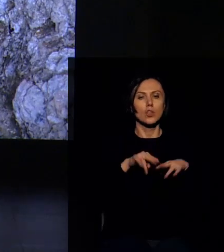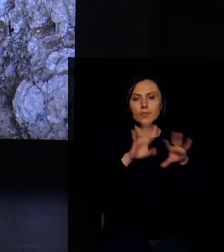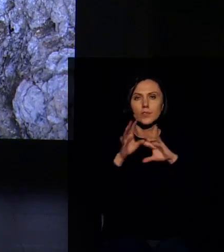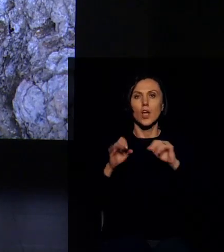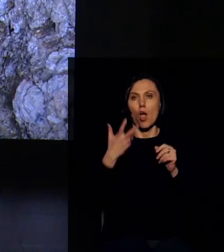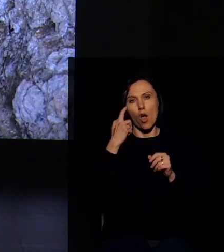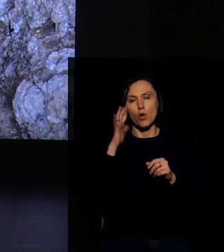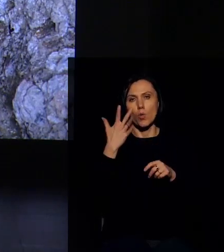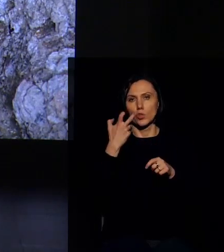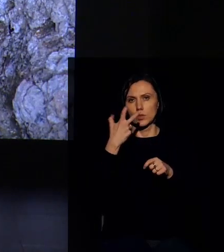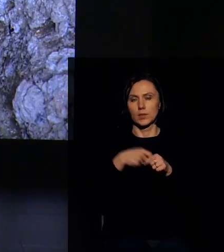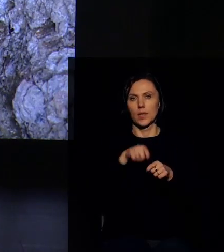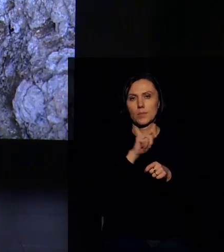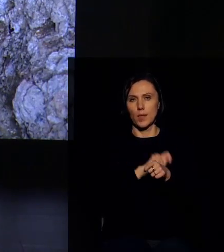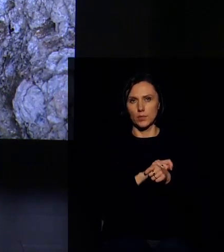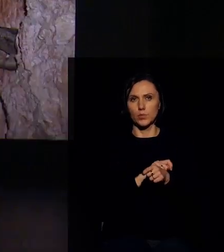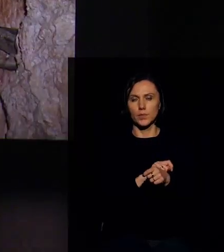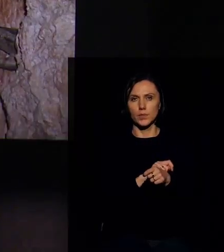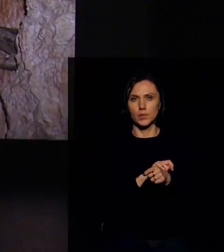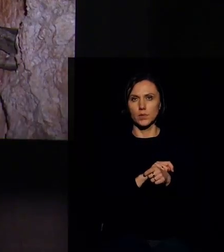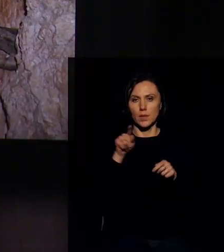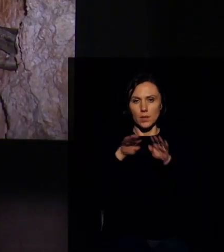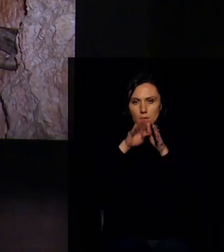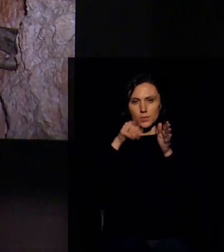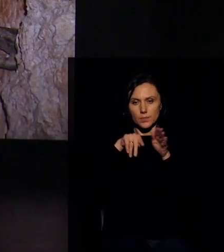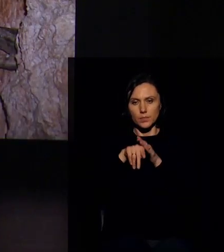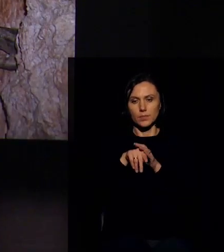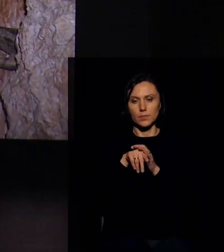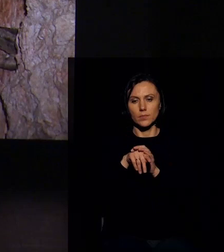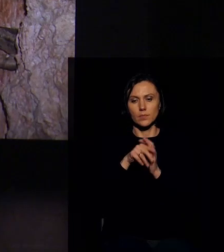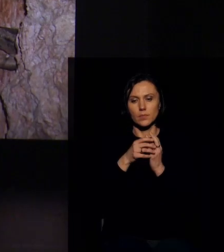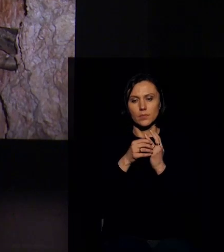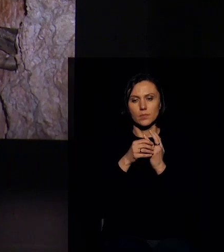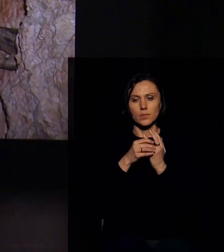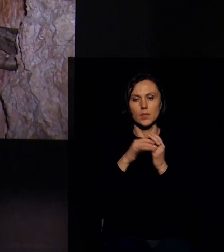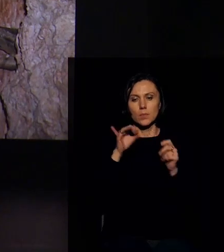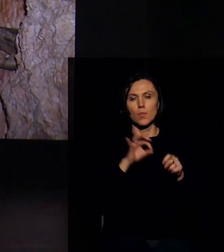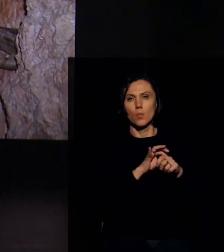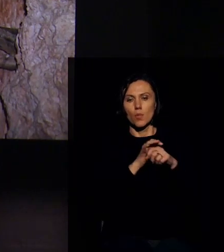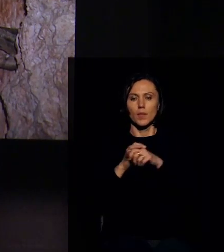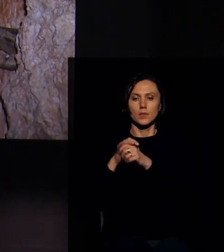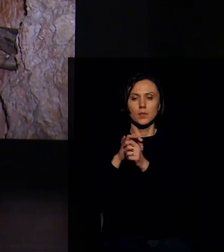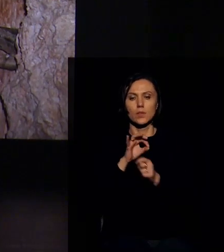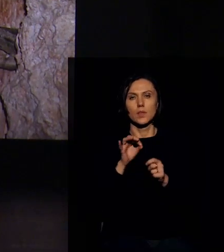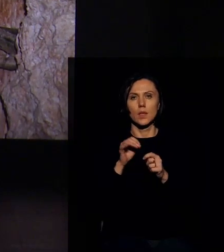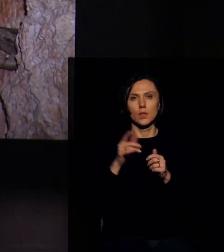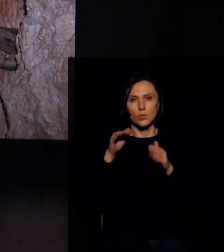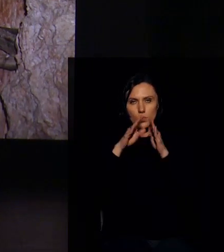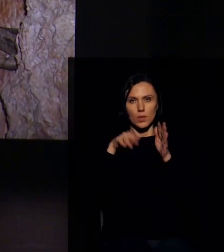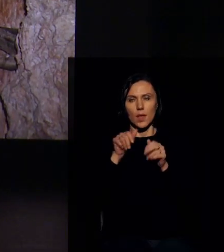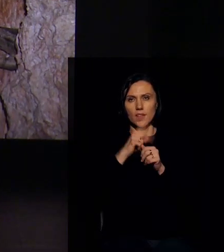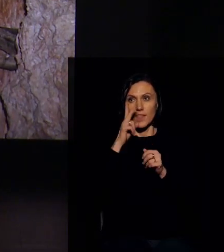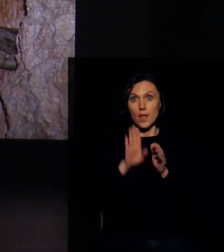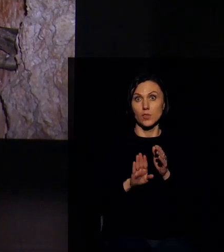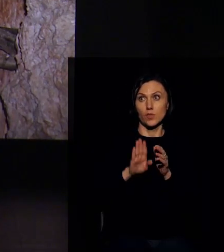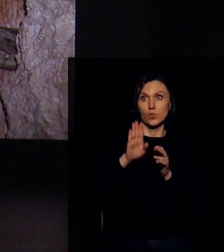300 metrów tego właśnie tej sztolni i nim poprowadzona jest ferrata. Tutaj jest odcinek idący w górę,